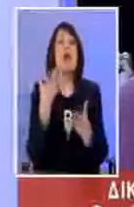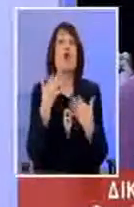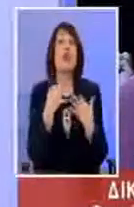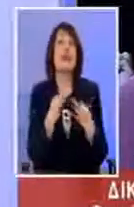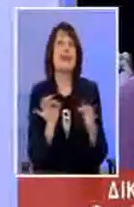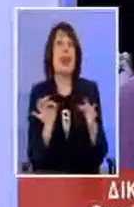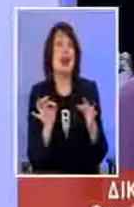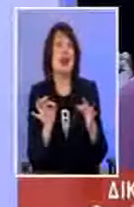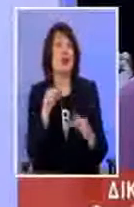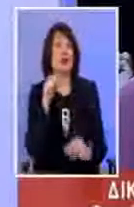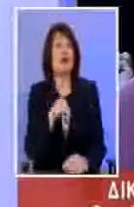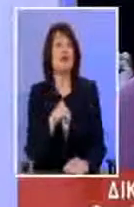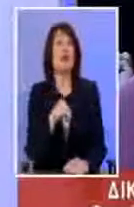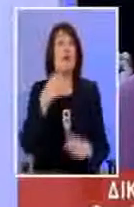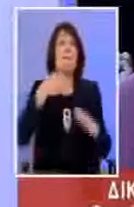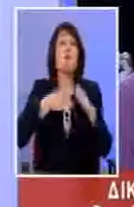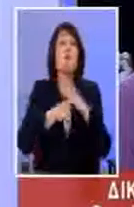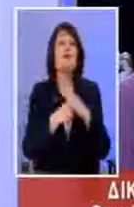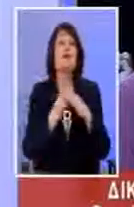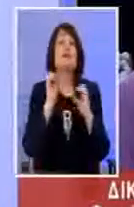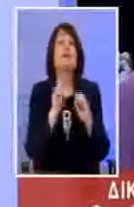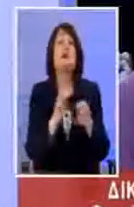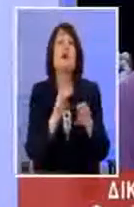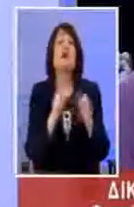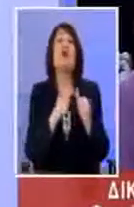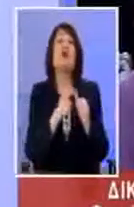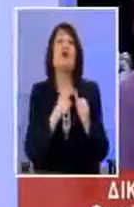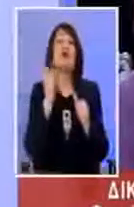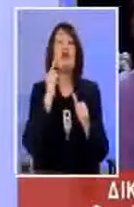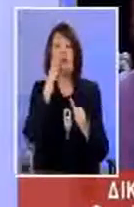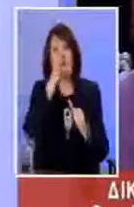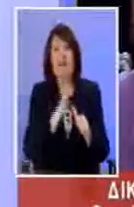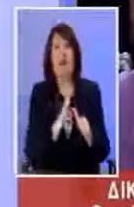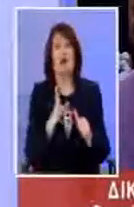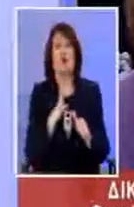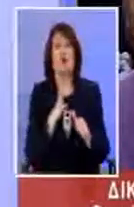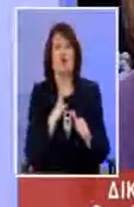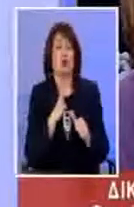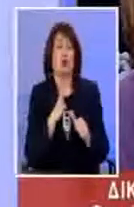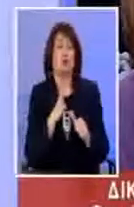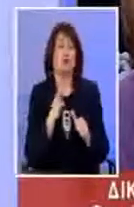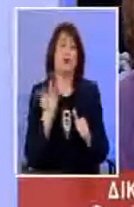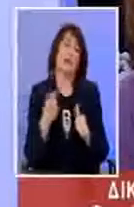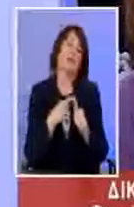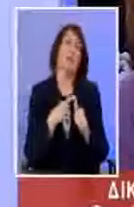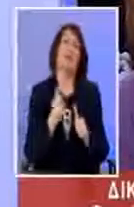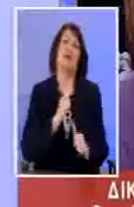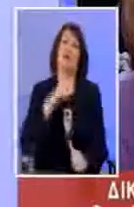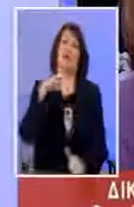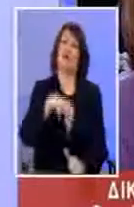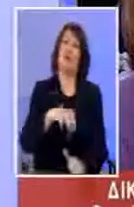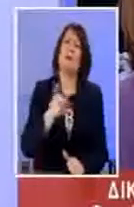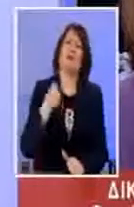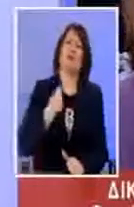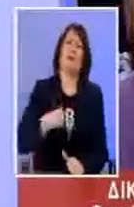στο κομμάτι αυτό της πρόσβασης των κοφών και βαρύκων πολιτών, είτε είναι στον ιδιωτικό τομέα